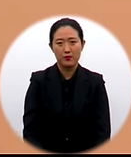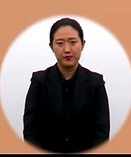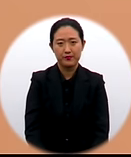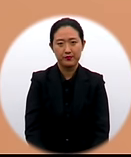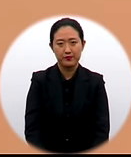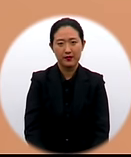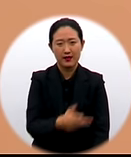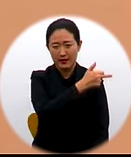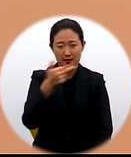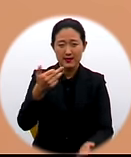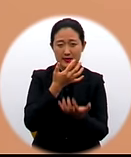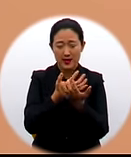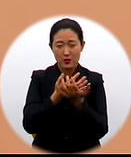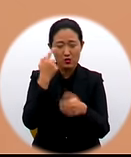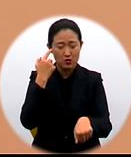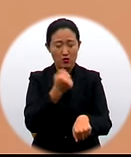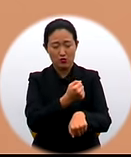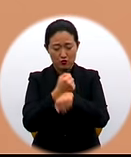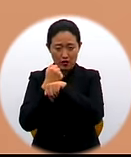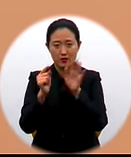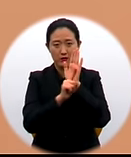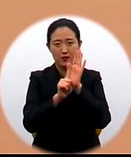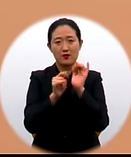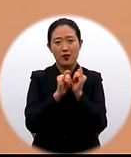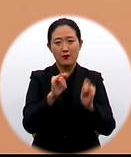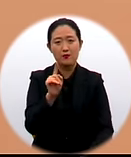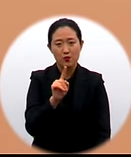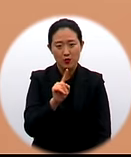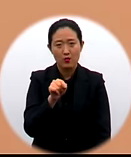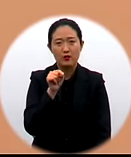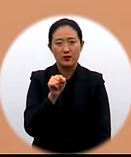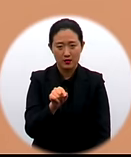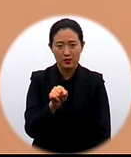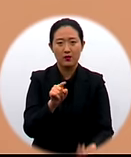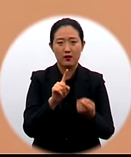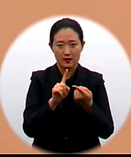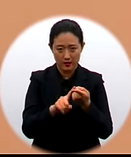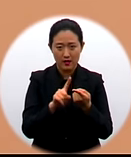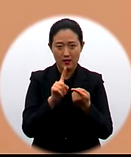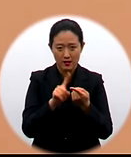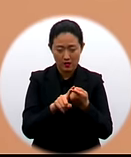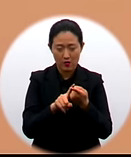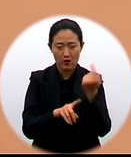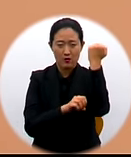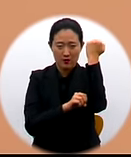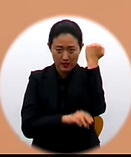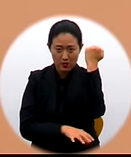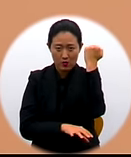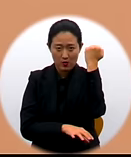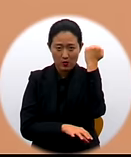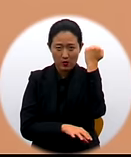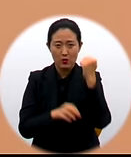있었던 이유는 뭐냐? 시장에 빅데이터를 분석하는 툴들이 생겨났고, 빅데이터라고 부를 수 있는 방대한 데이터를 볼 수